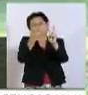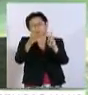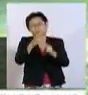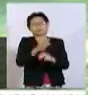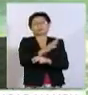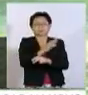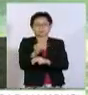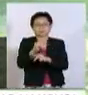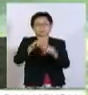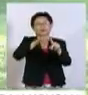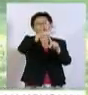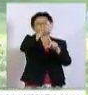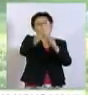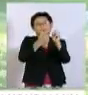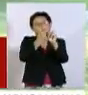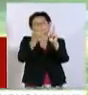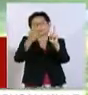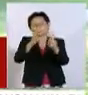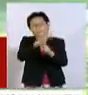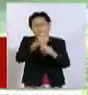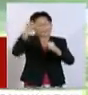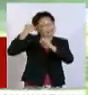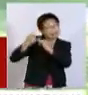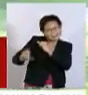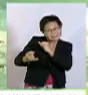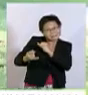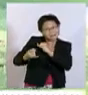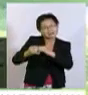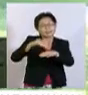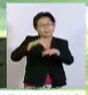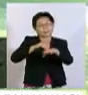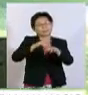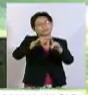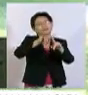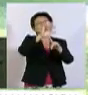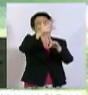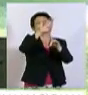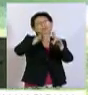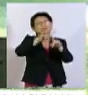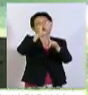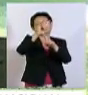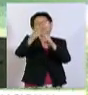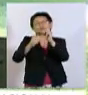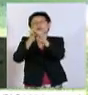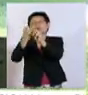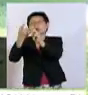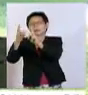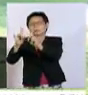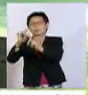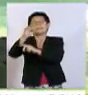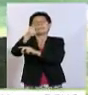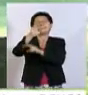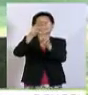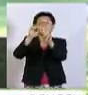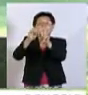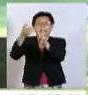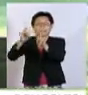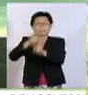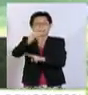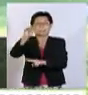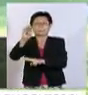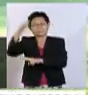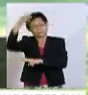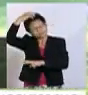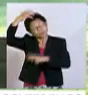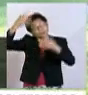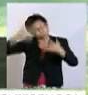dan juga Oktober 2017 dan yang terakhir sekali ialah pada Julai 2018. Dan Menteri Besar Selangor sebelum ini telah pun